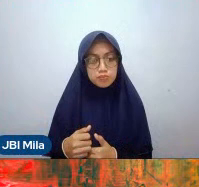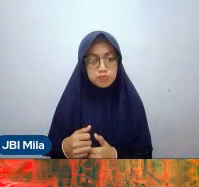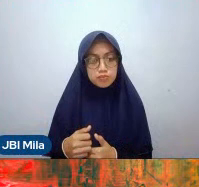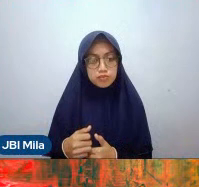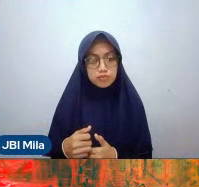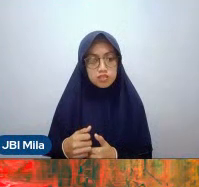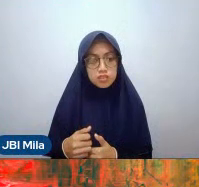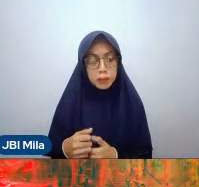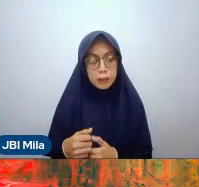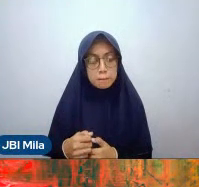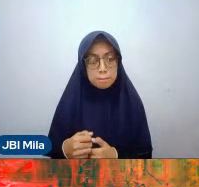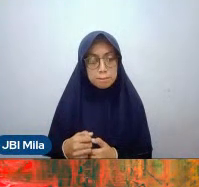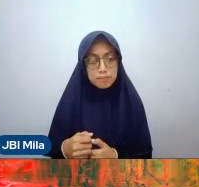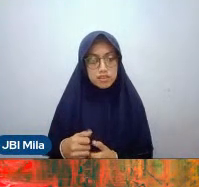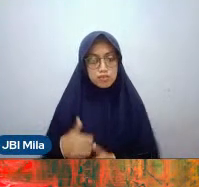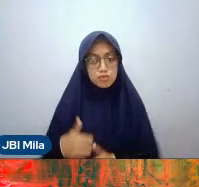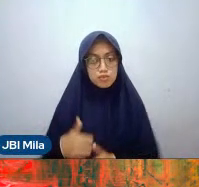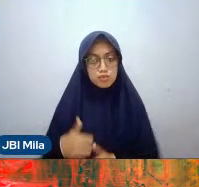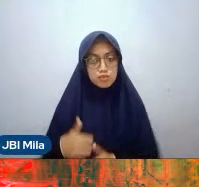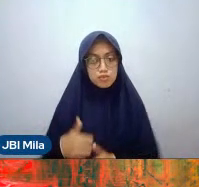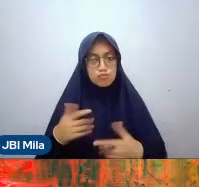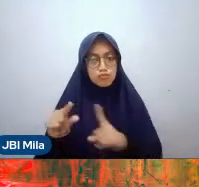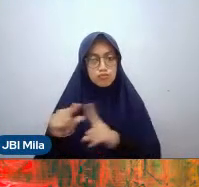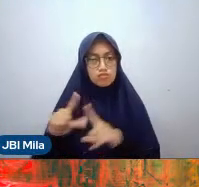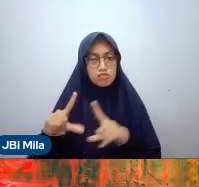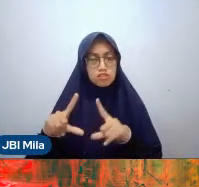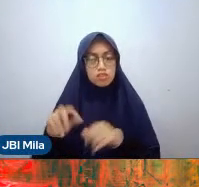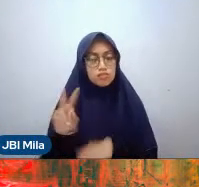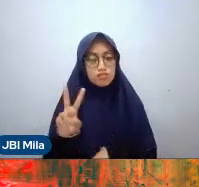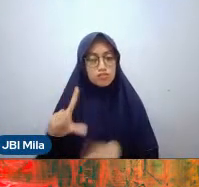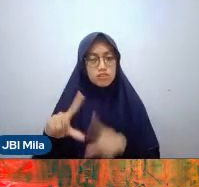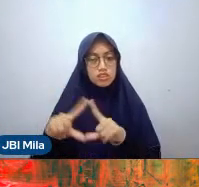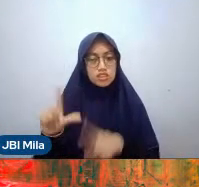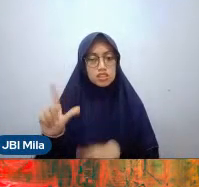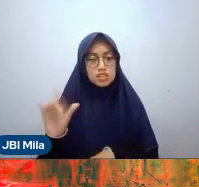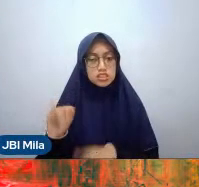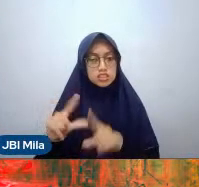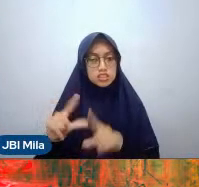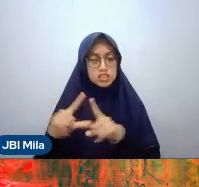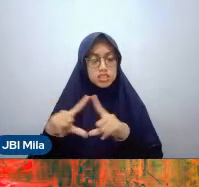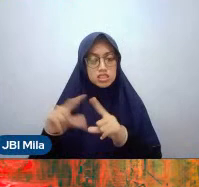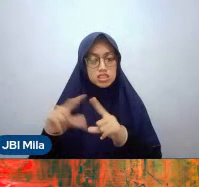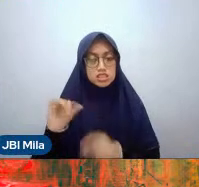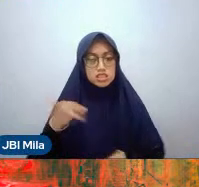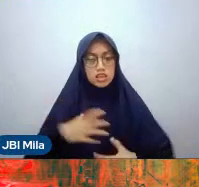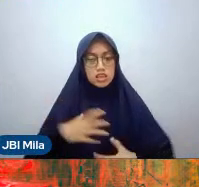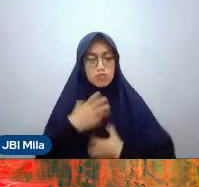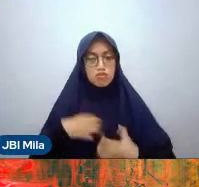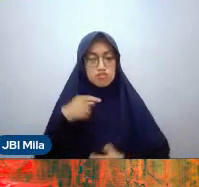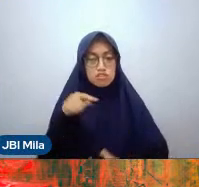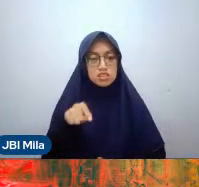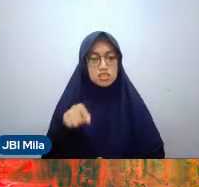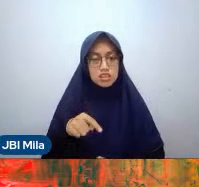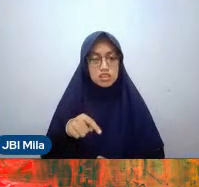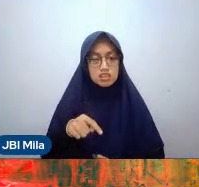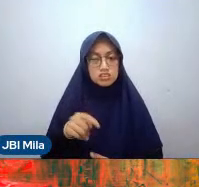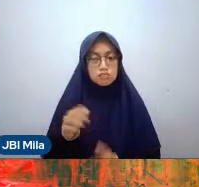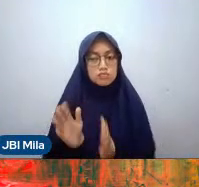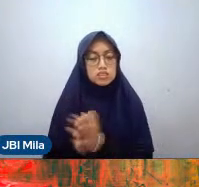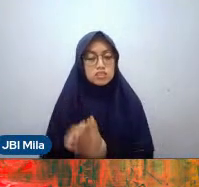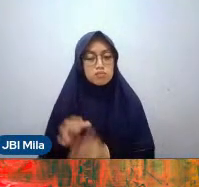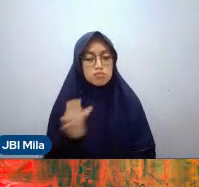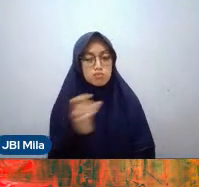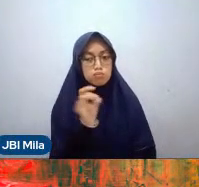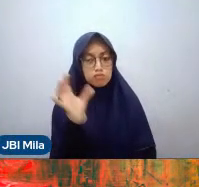memvalidasi emosinya. Kemudian dia juga bisa untuk melakukan kegiatan-kegiatan lain yang